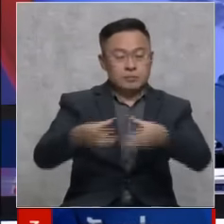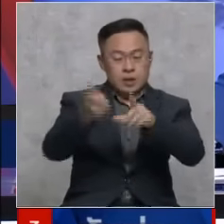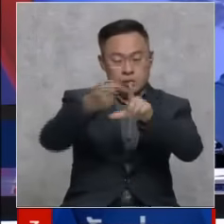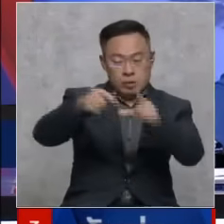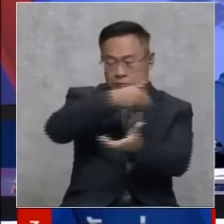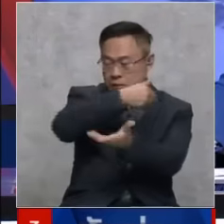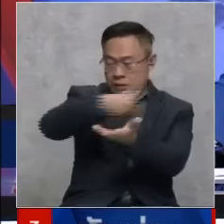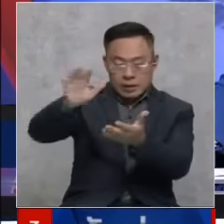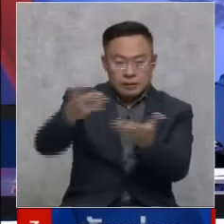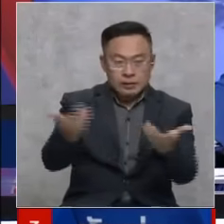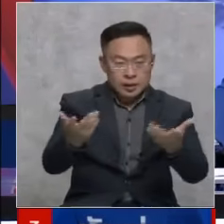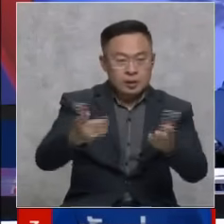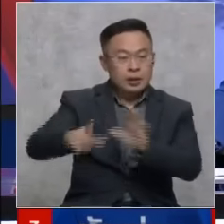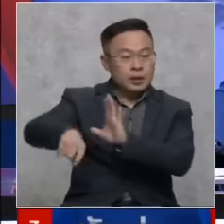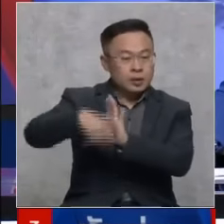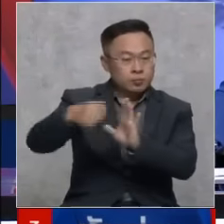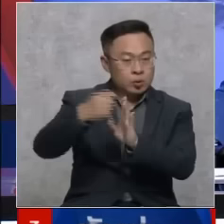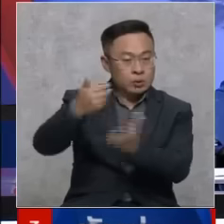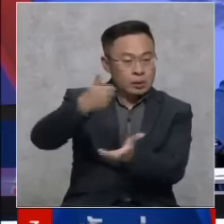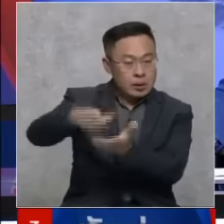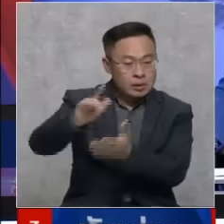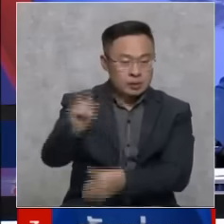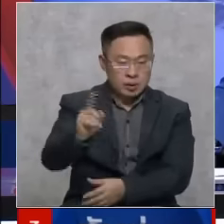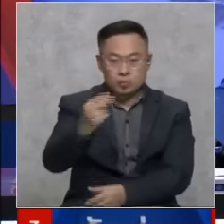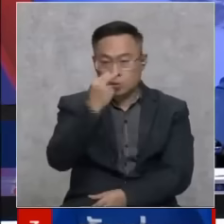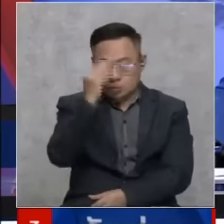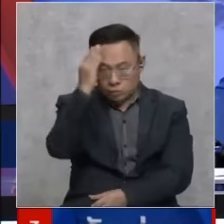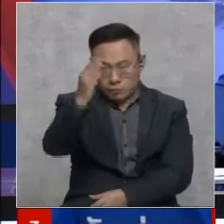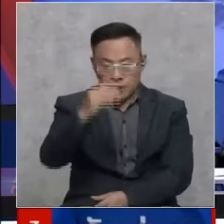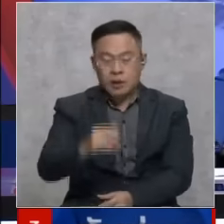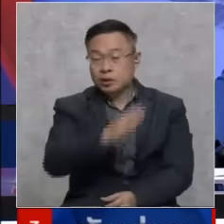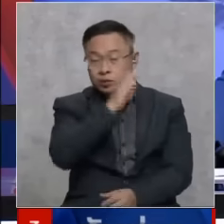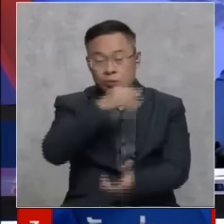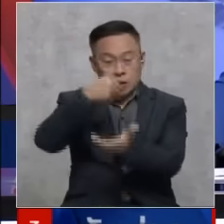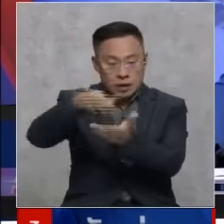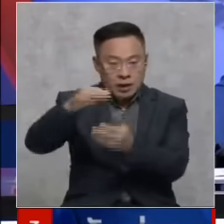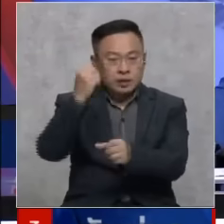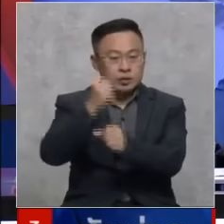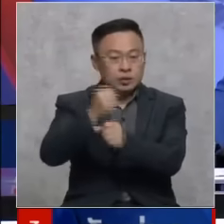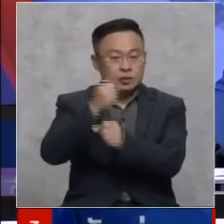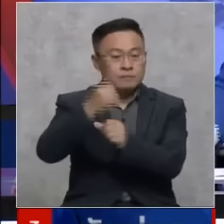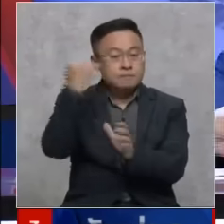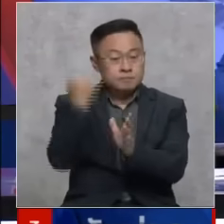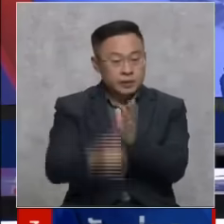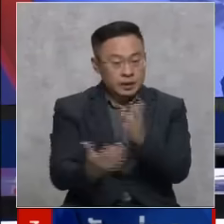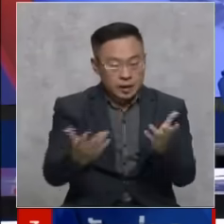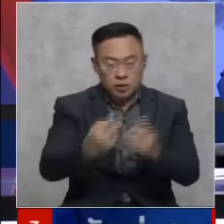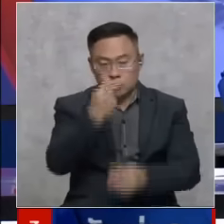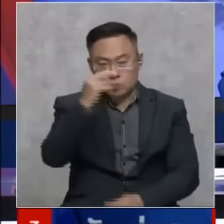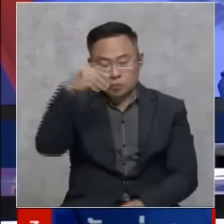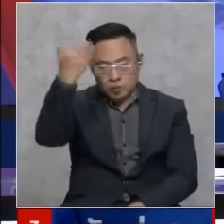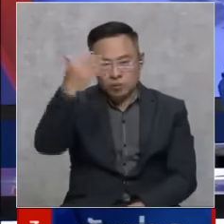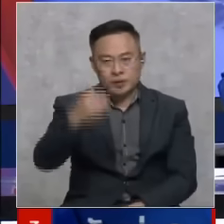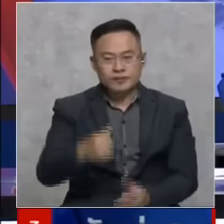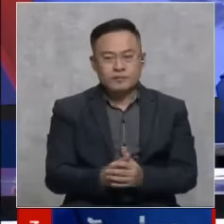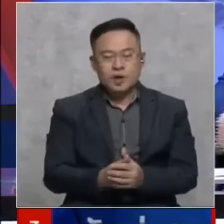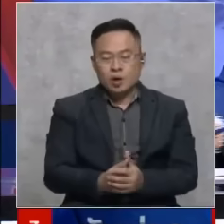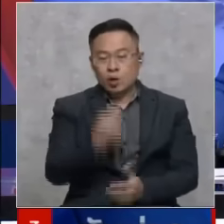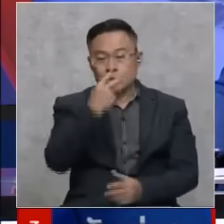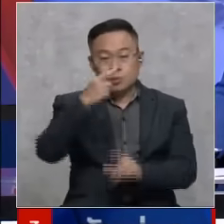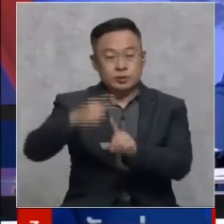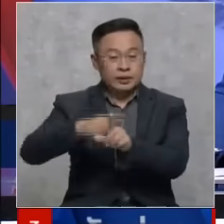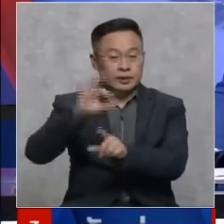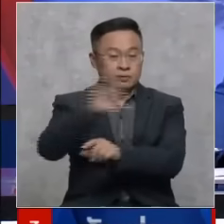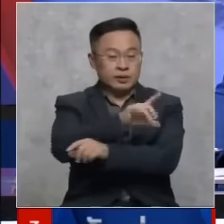องมีเรื่องให้ขับออกด้วยนะ อ่ะต้องมีแน่นอนนะคะถ้าจะขับมันต้องมีประเด็นอยู่แล้วเขาเตรียมไว้หมดแล้วถ้าจะขับจริงๆนะคุณผู้ชมนะแต่ทั้งนี้ทั้งนั้นเดี๋ยวรอลุ้นนะค